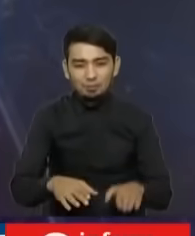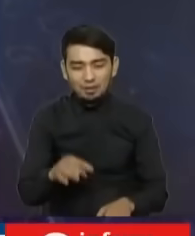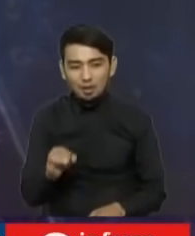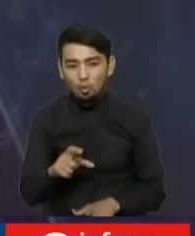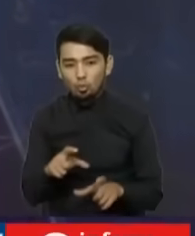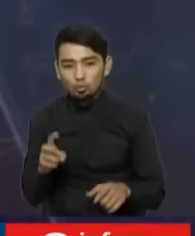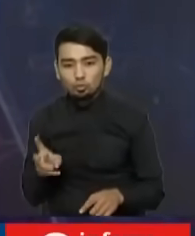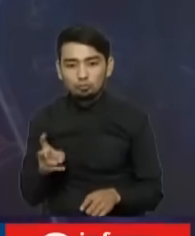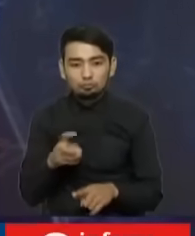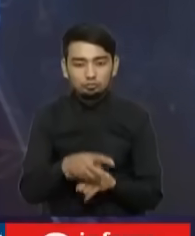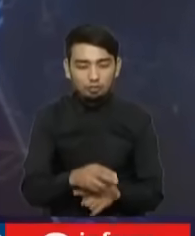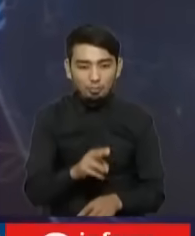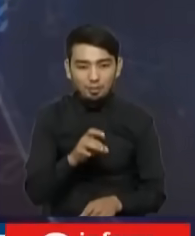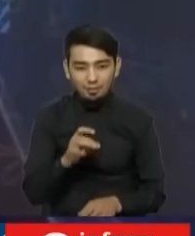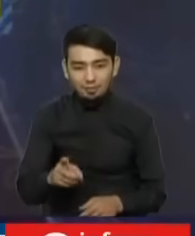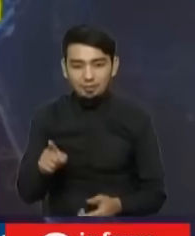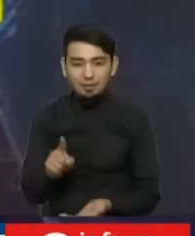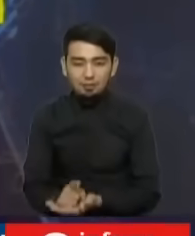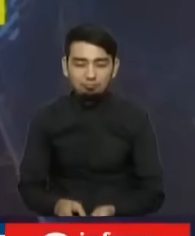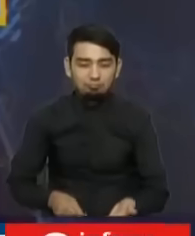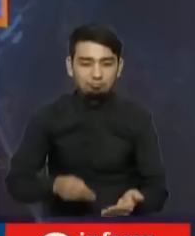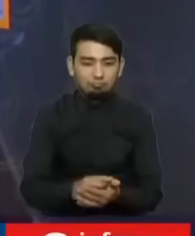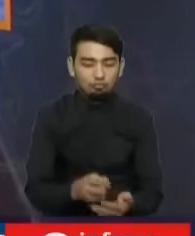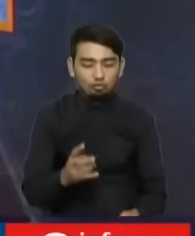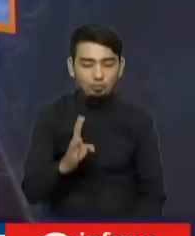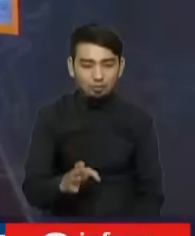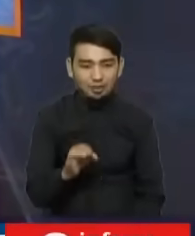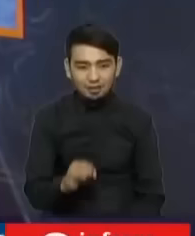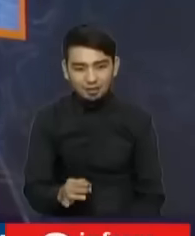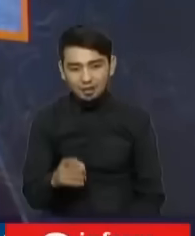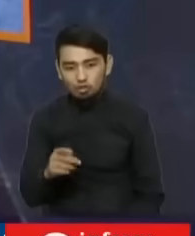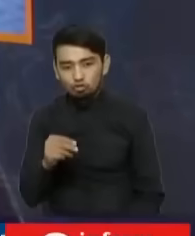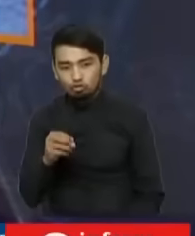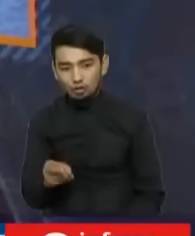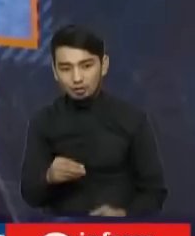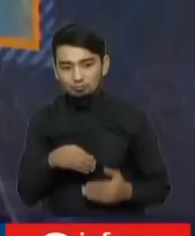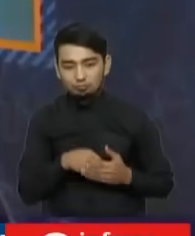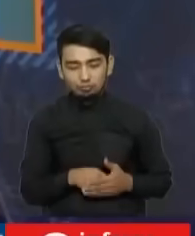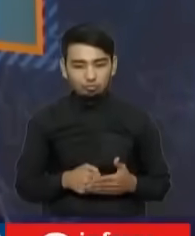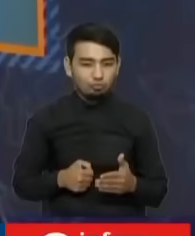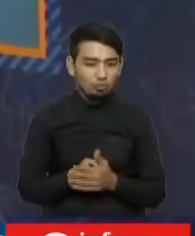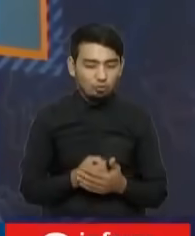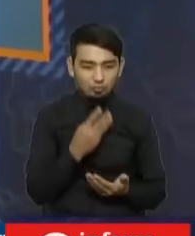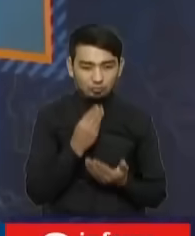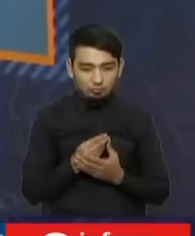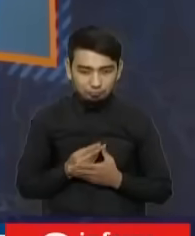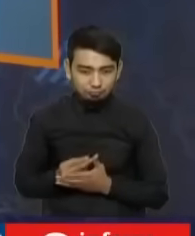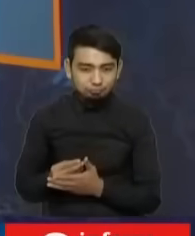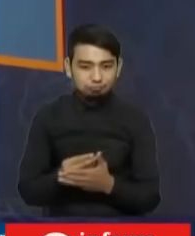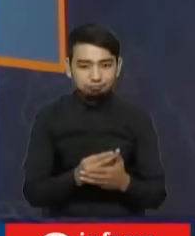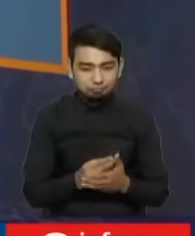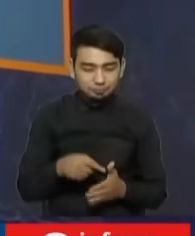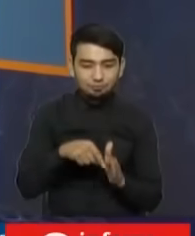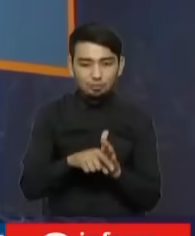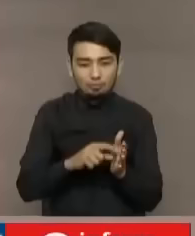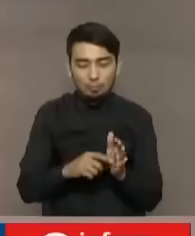үшін төлем жасауға міндетті. Және сол төлемді растайтын түбіртекті сыртқа шықпайынша өзімен бірге алып жүруі